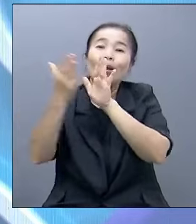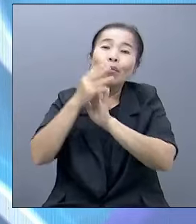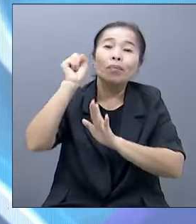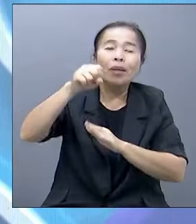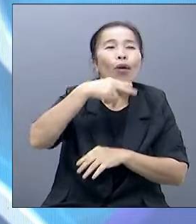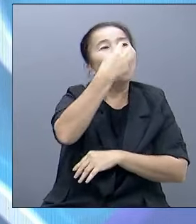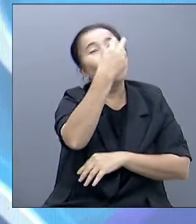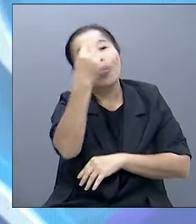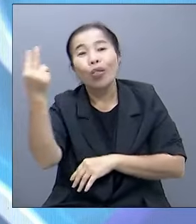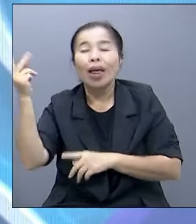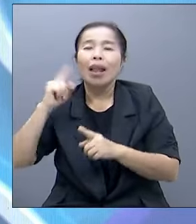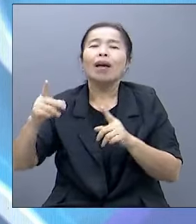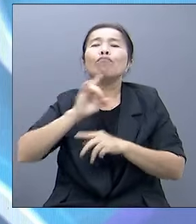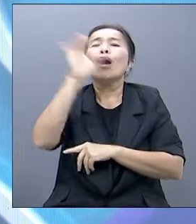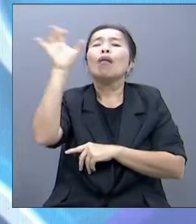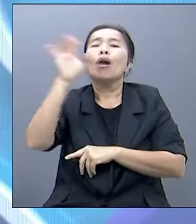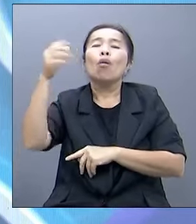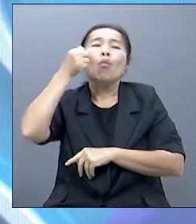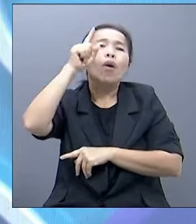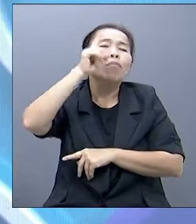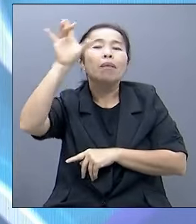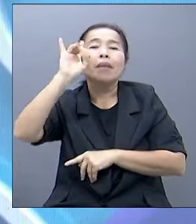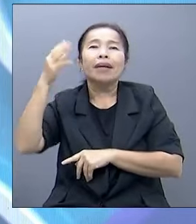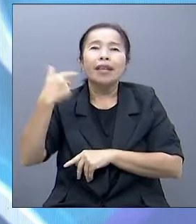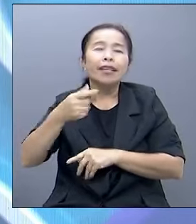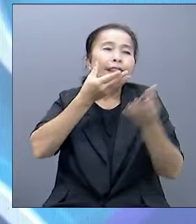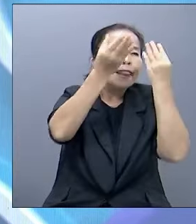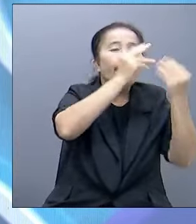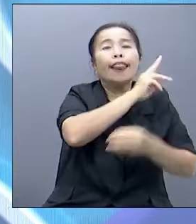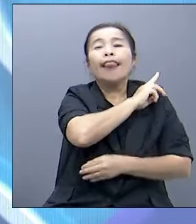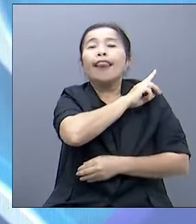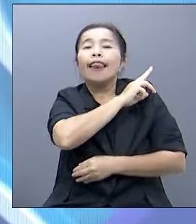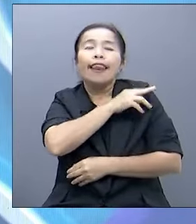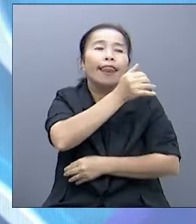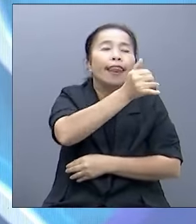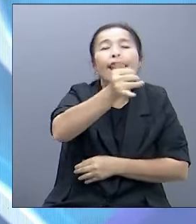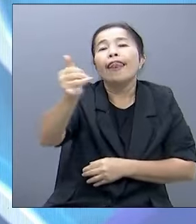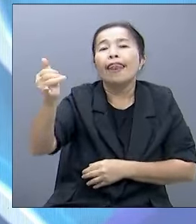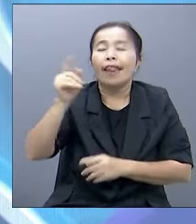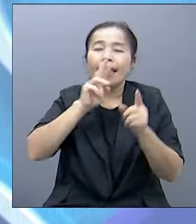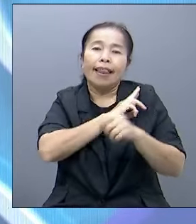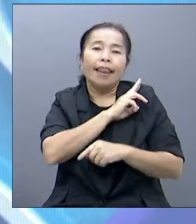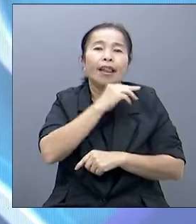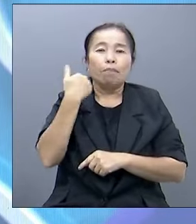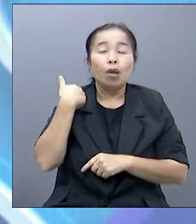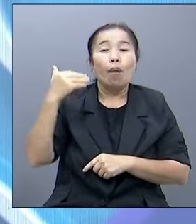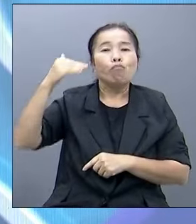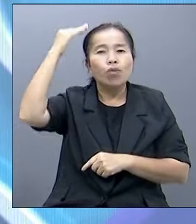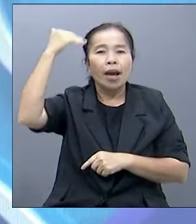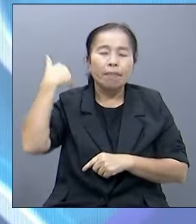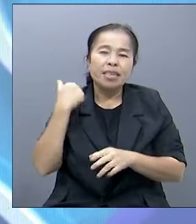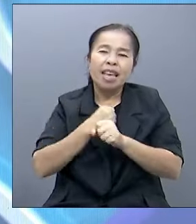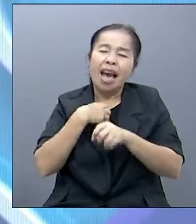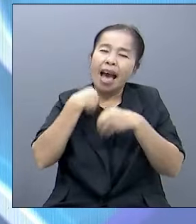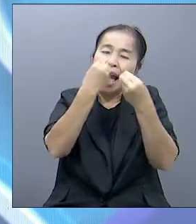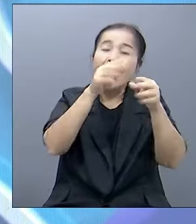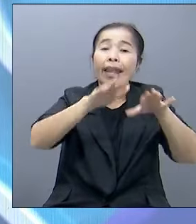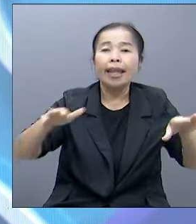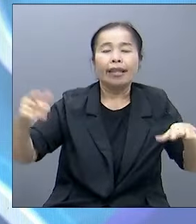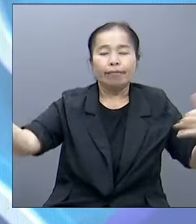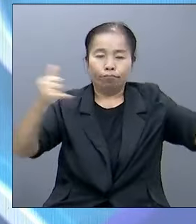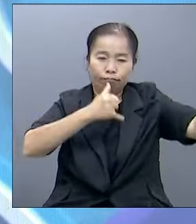แล้วก็จะแค่วันเดียวแล้วก็จะใฝ่หามากว่าเมื่อไหร่จะได้ไปอีกนะฮะแต่หลังๆเนี่ยเราก็จะเห็นว่าผู้ใหญ่ก็พยายามสร้างพื้นที่ให้เด็กเข้าไปร่วมกิจกรรมกันเ